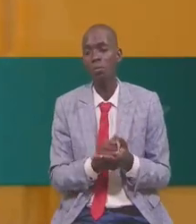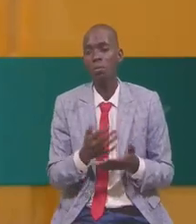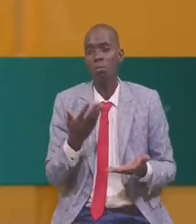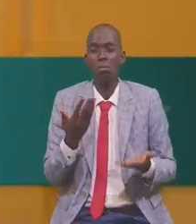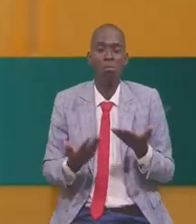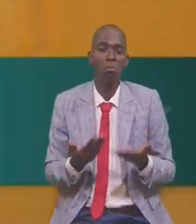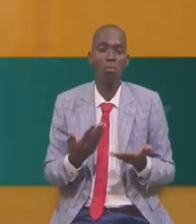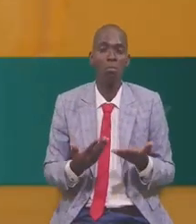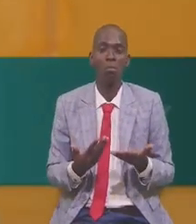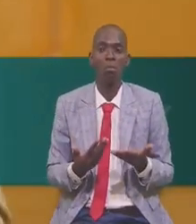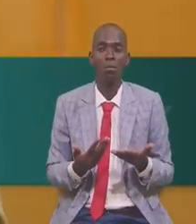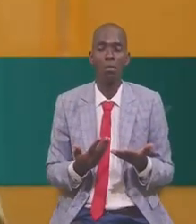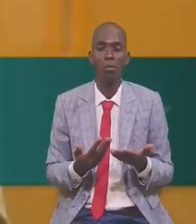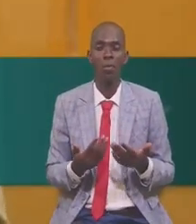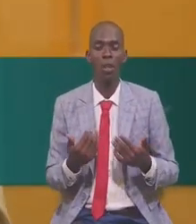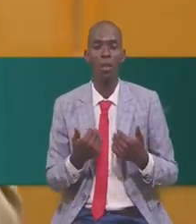quelle que soit la cause.